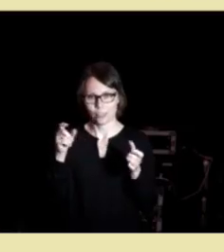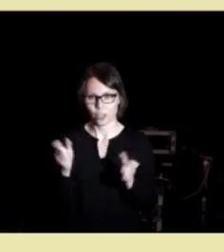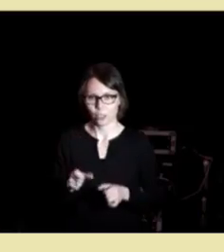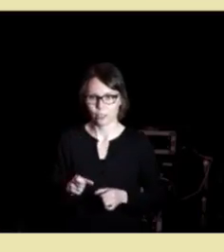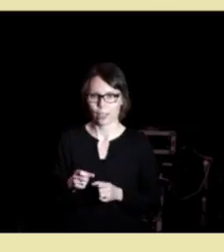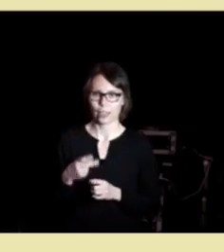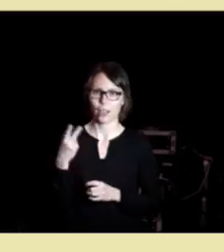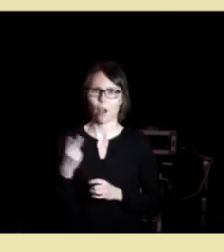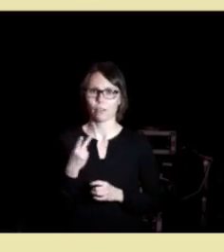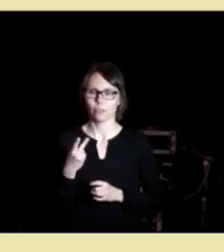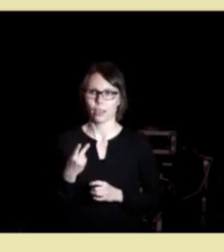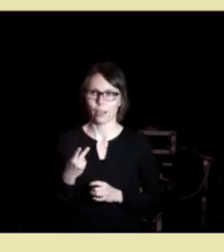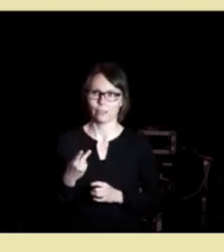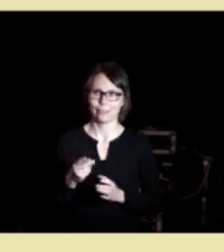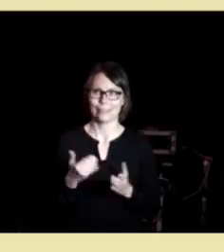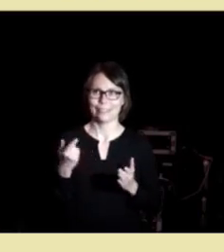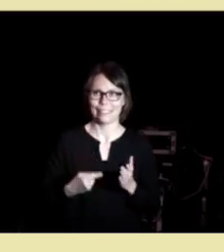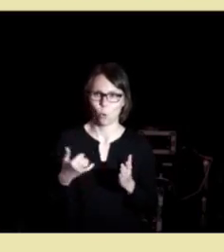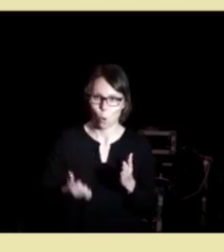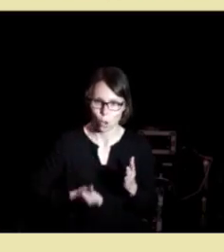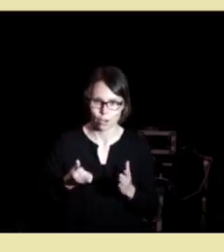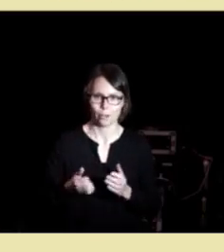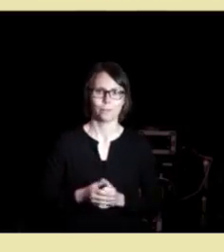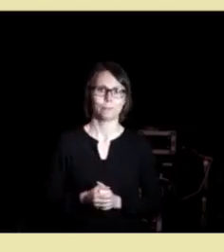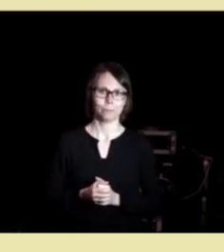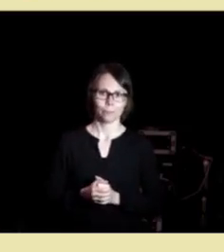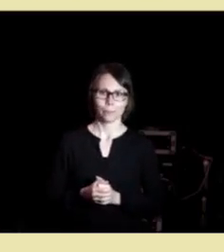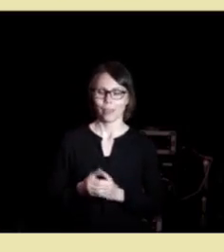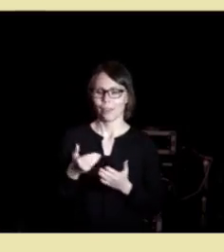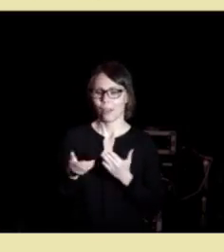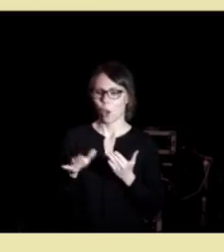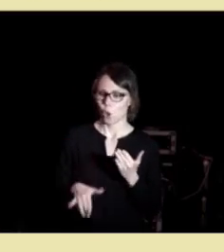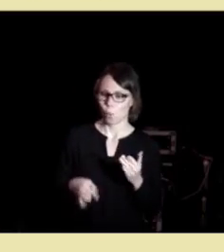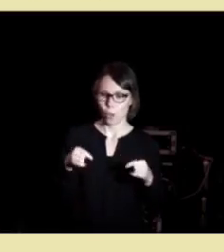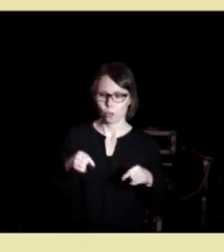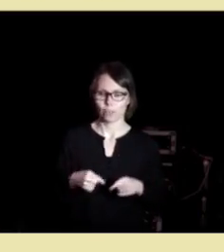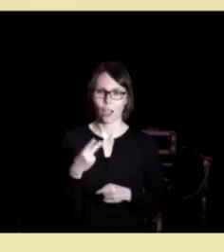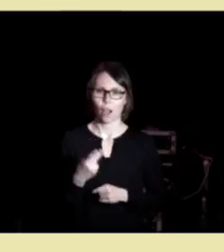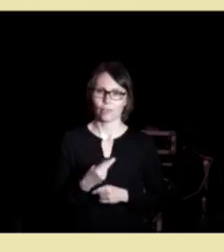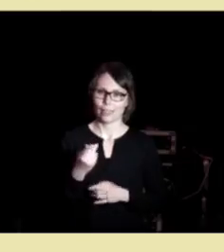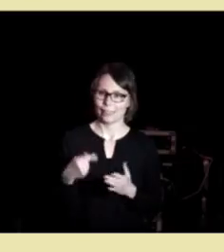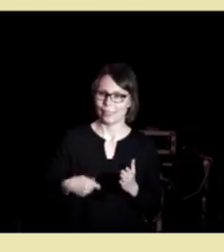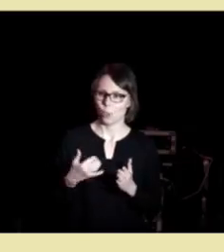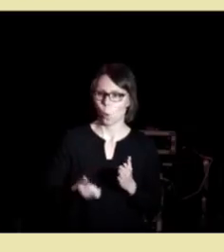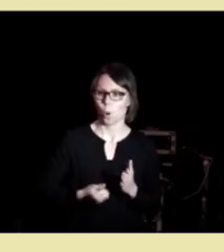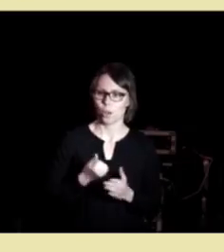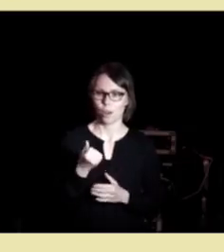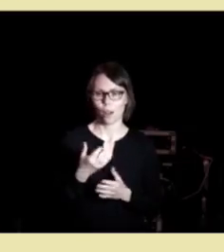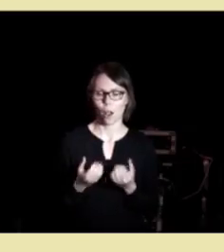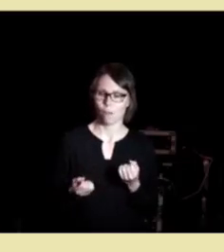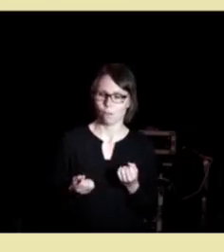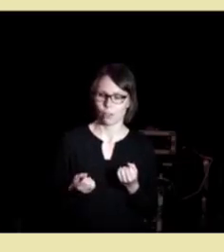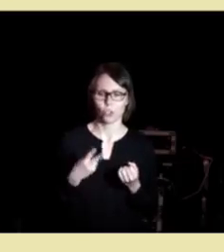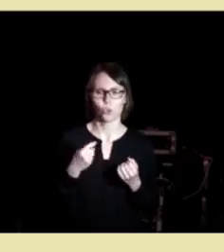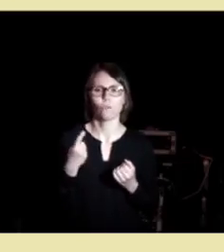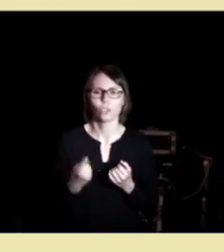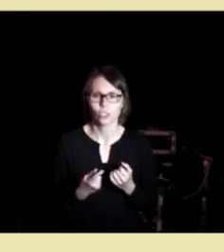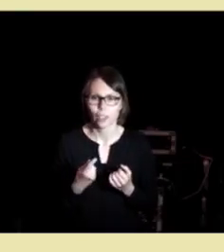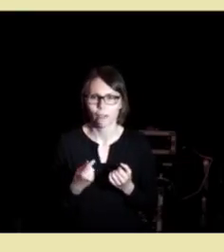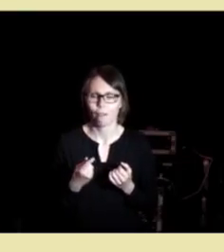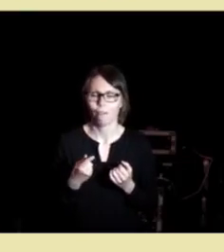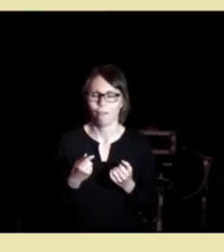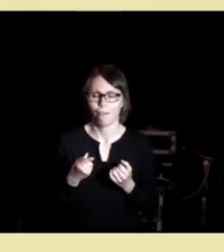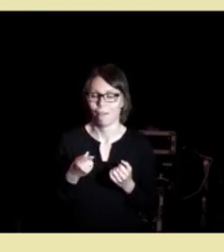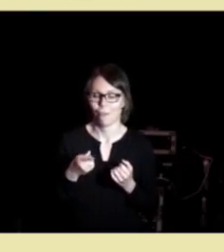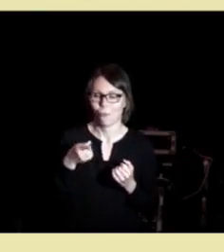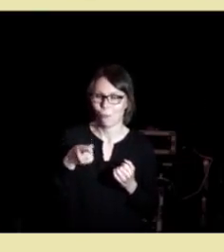decade. Ikke sant? Og det handler både om at vi nå er i the second decade av det 21. århundre, og